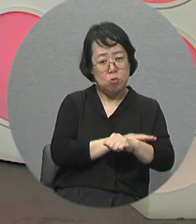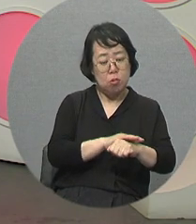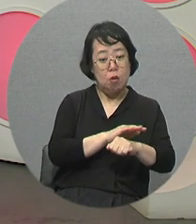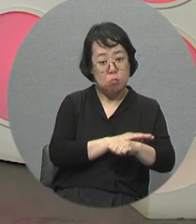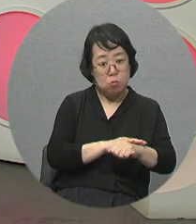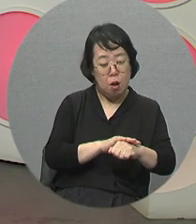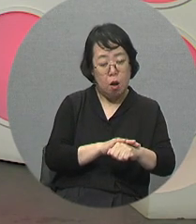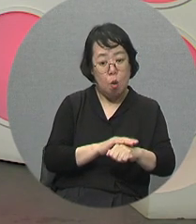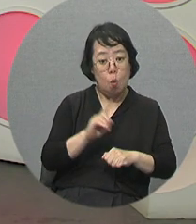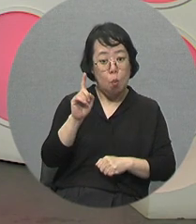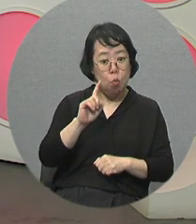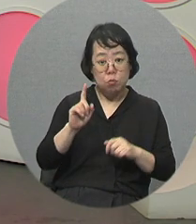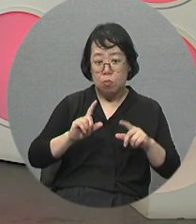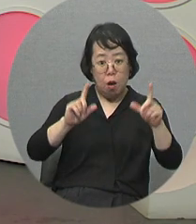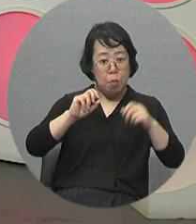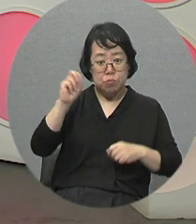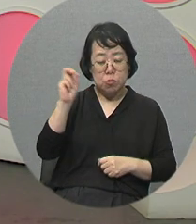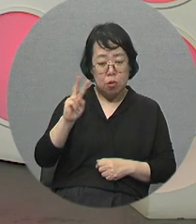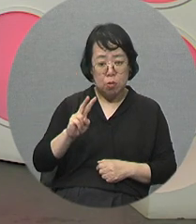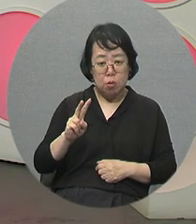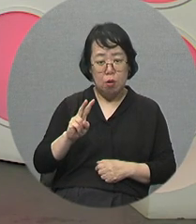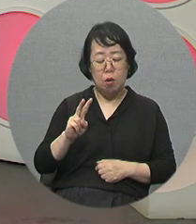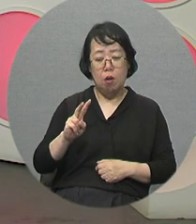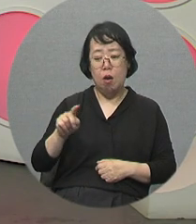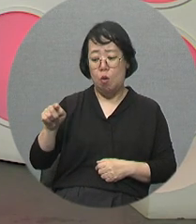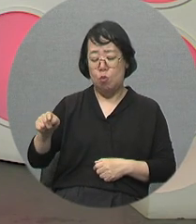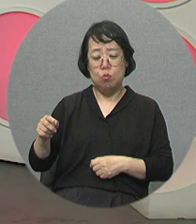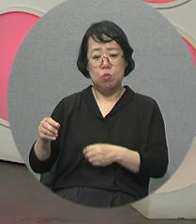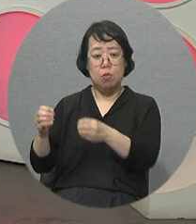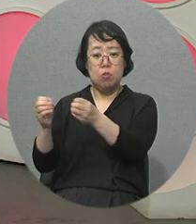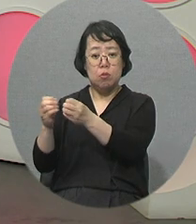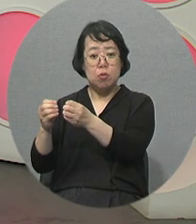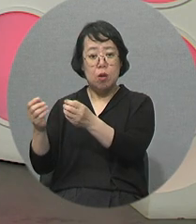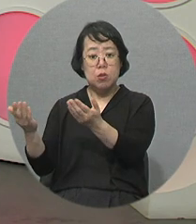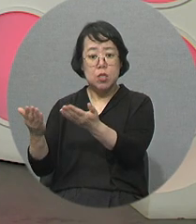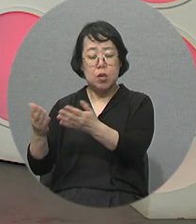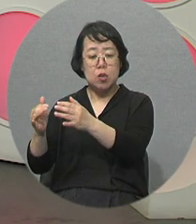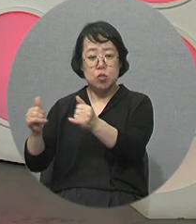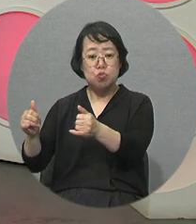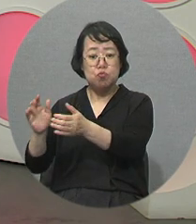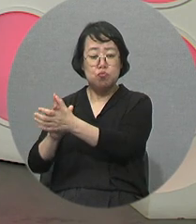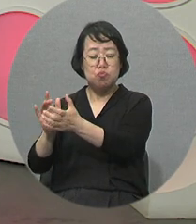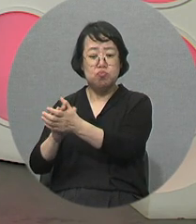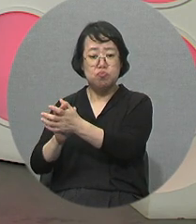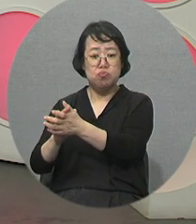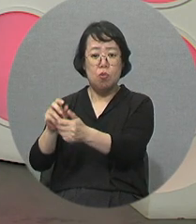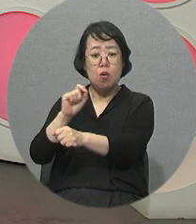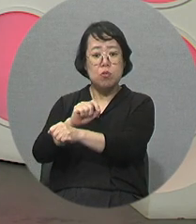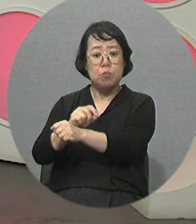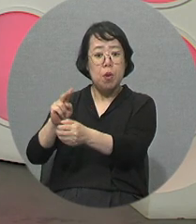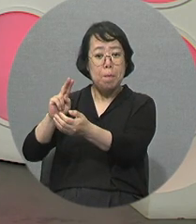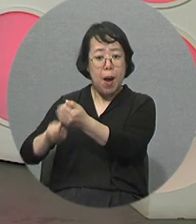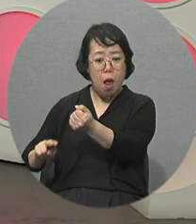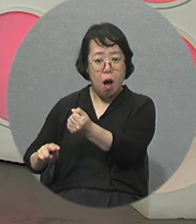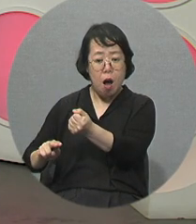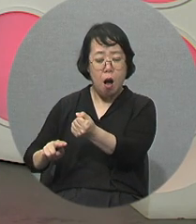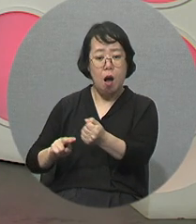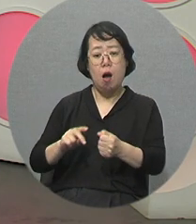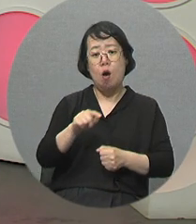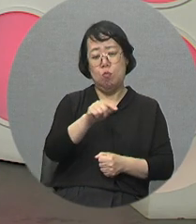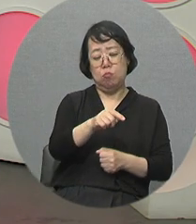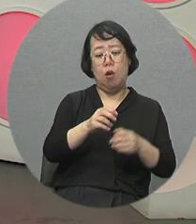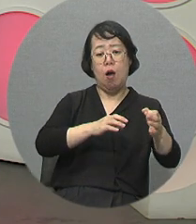왔는데요. 동료가 사무실을 내놓았으니 비워달라고 했습니다. 저는 너무 놀래서